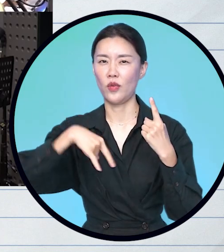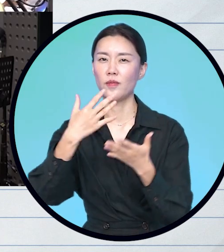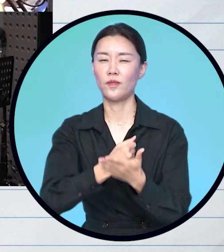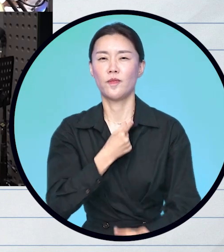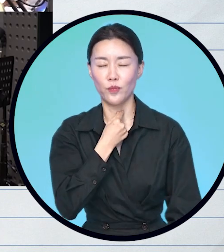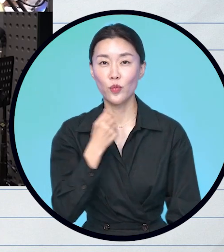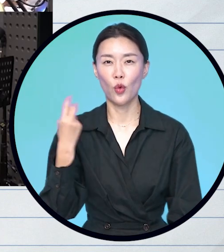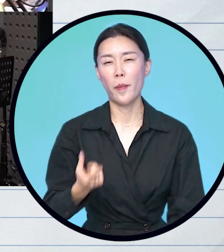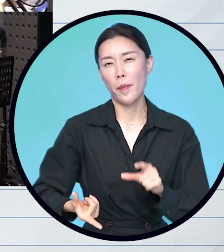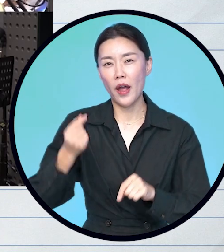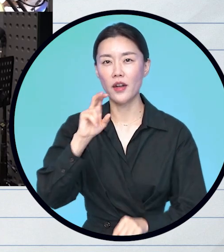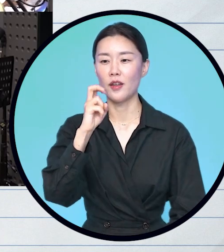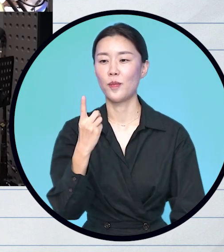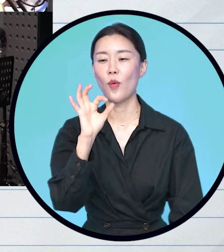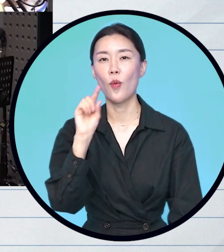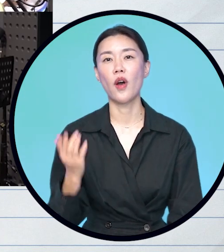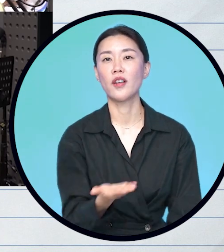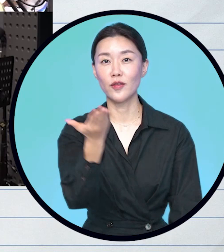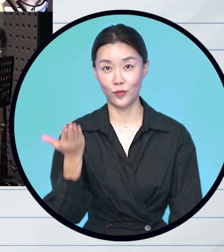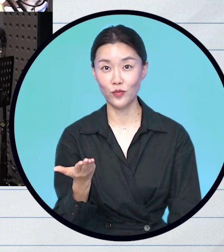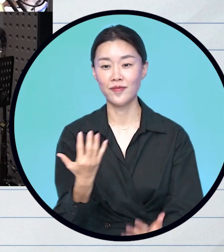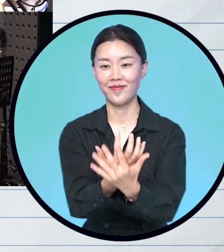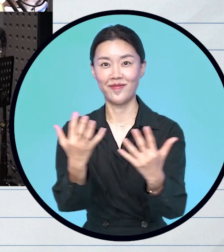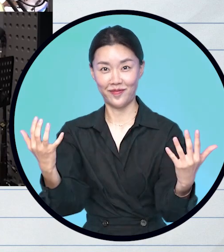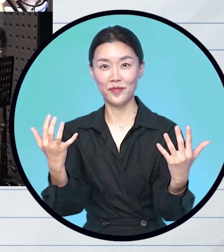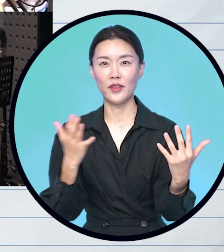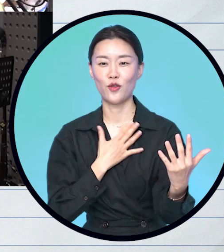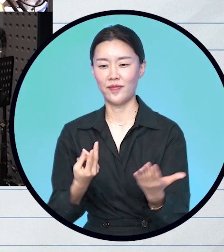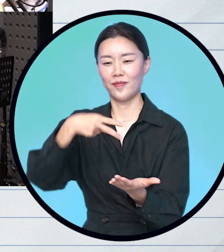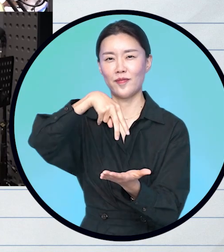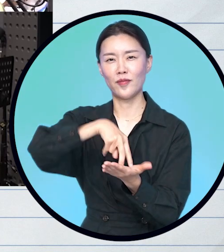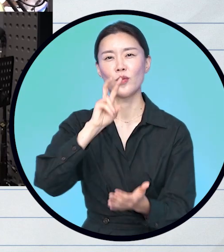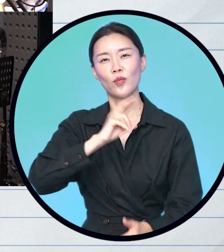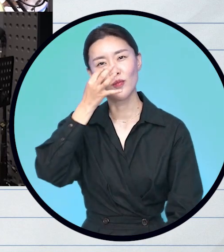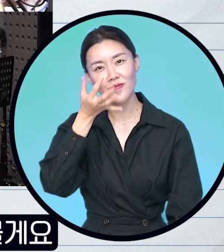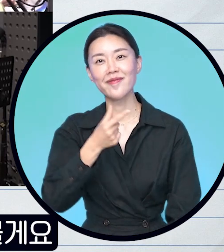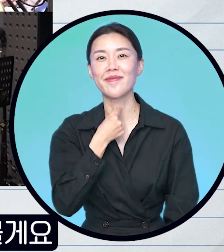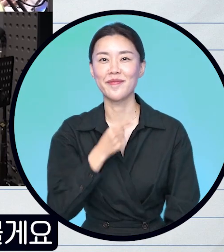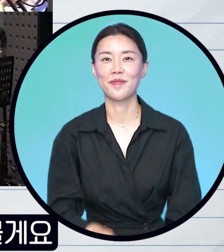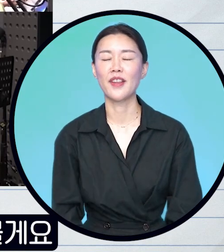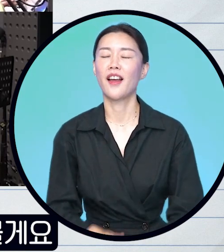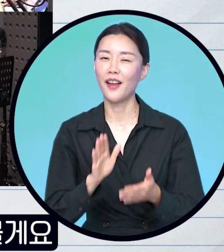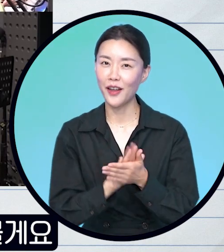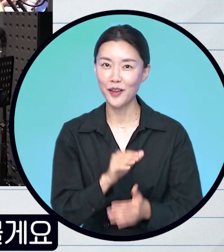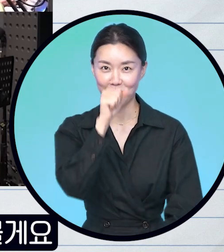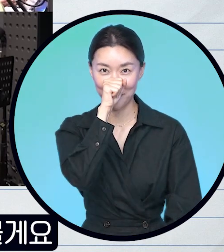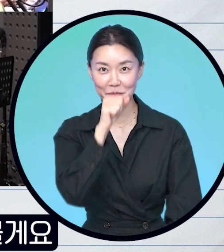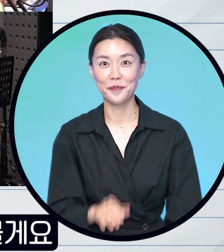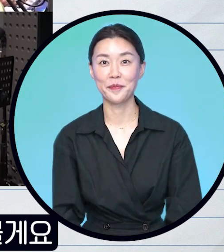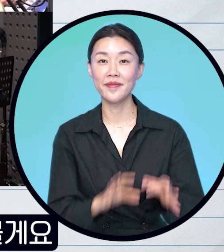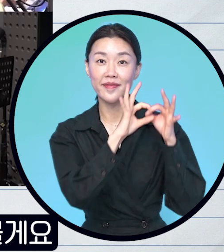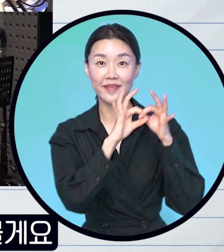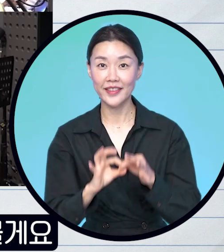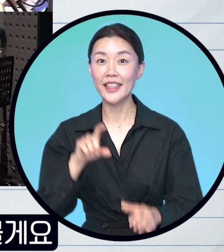우리 모아분들이 있는 곳에서 이번 앨범 노래들을 보여주고 싶습니다. 좋습니다. 저희